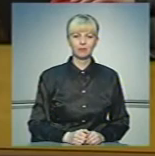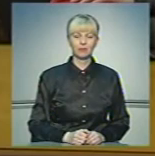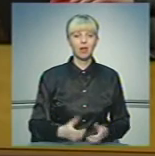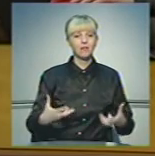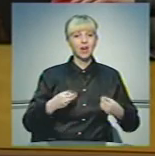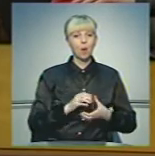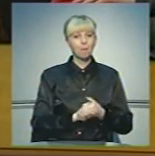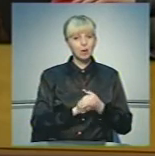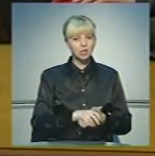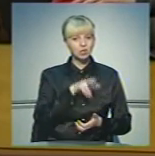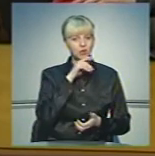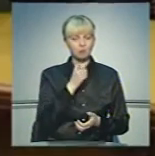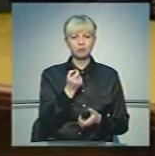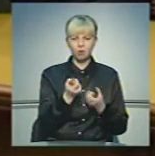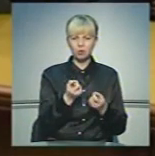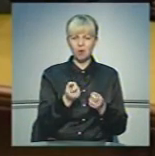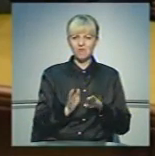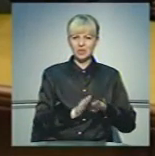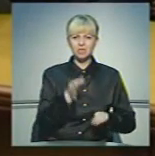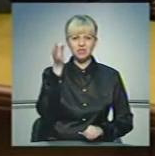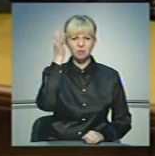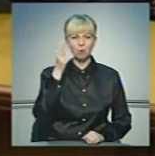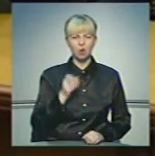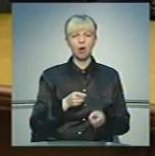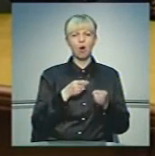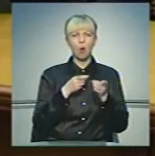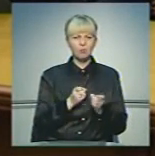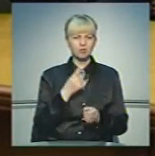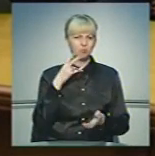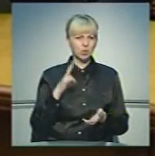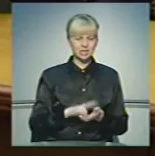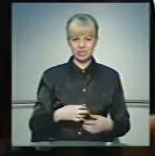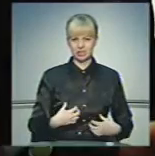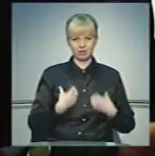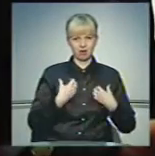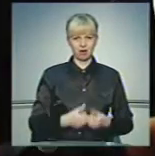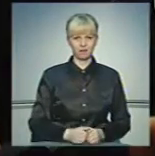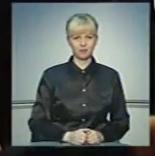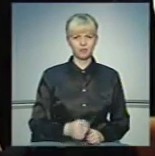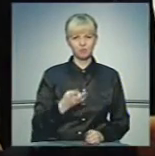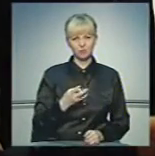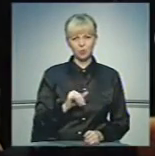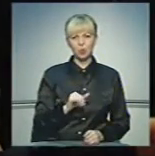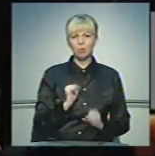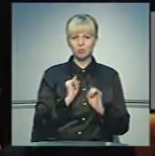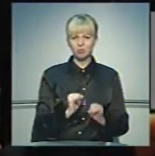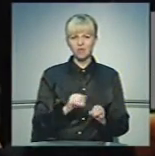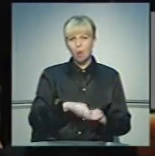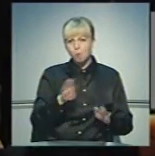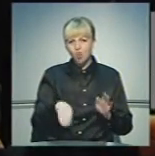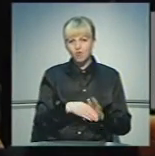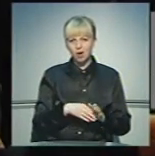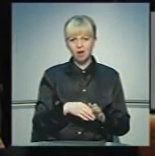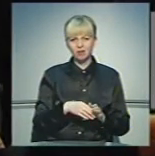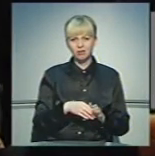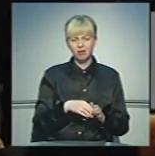Враження від мирних Чернівців потроху витісняють спогади про обстріли і постійний страх. Ну, плохо, да. В підвалі сиділи,